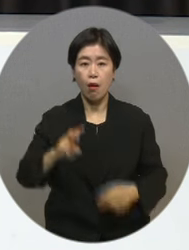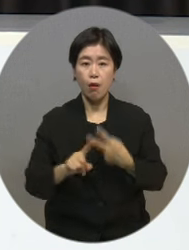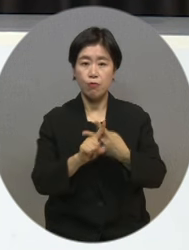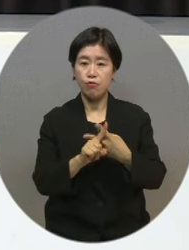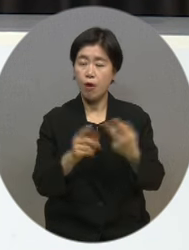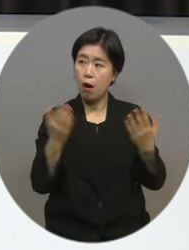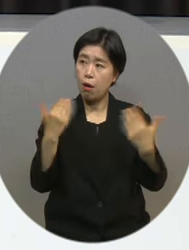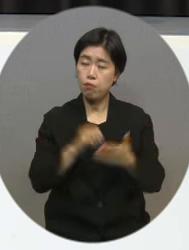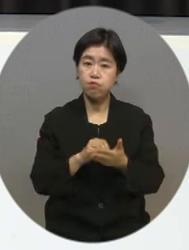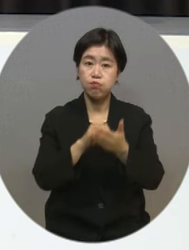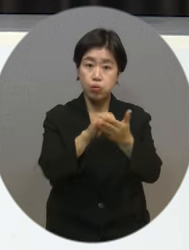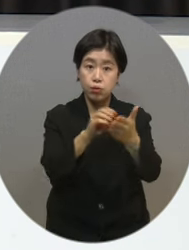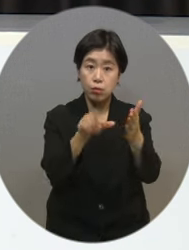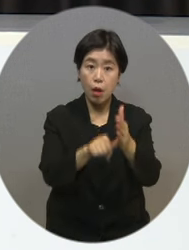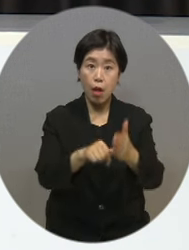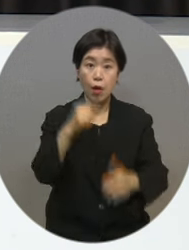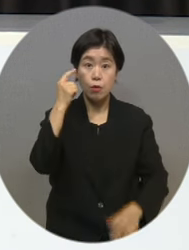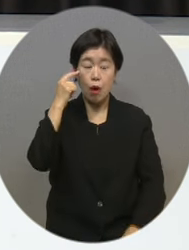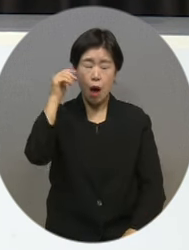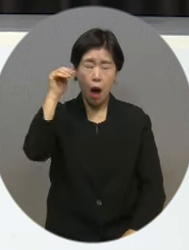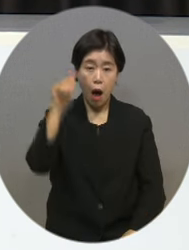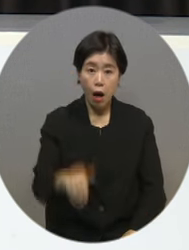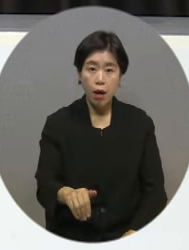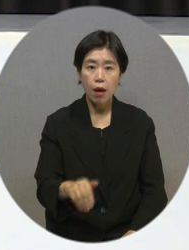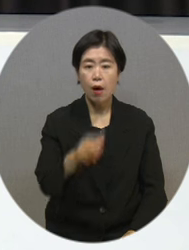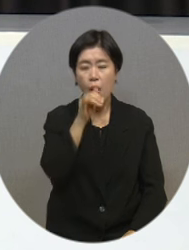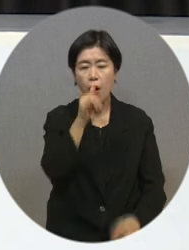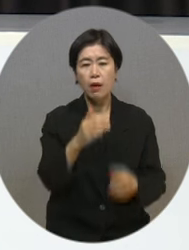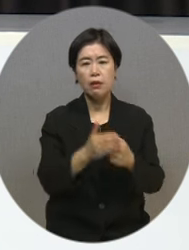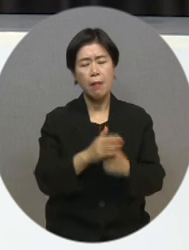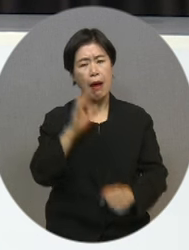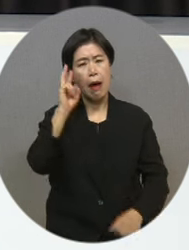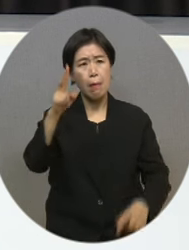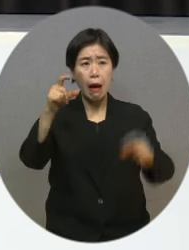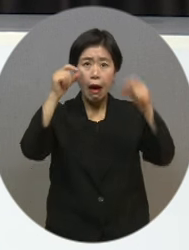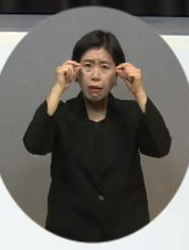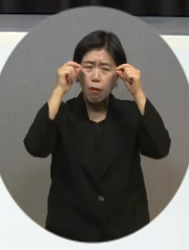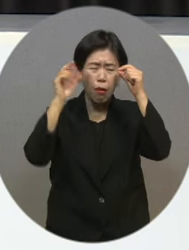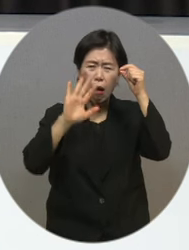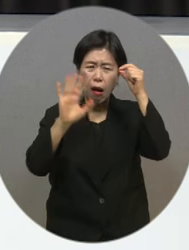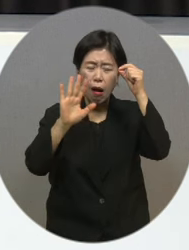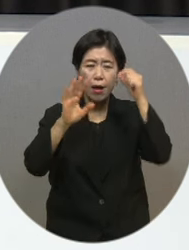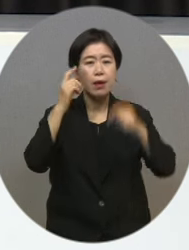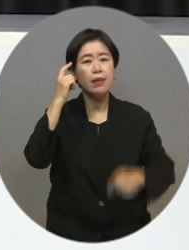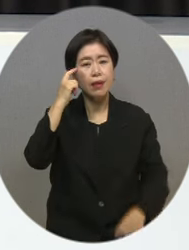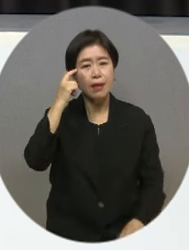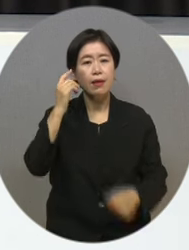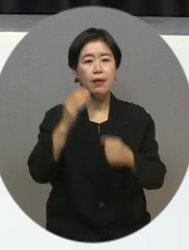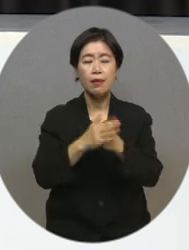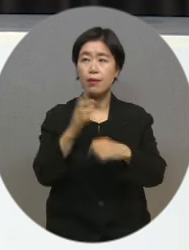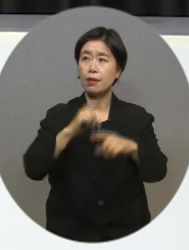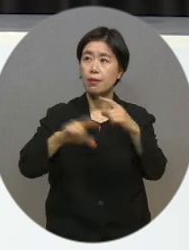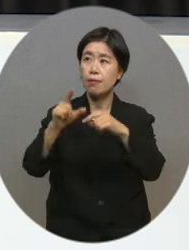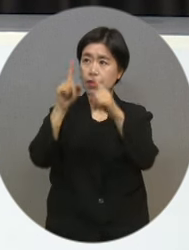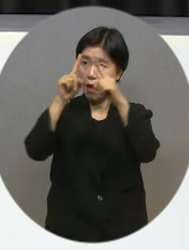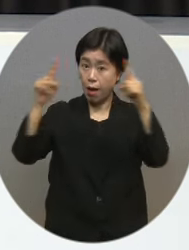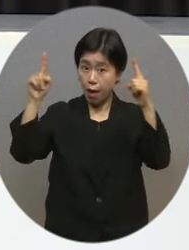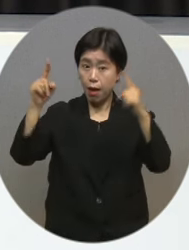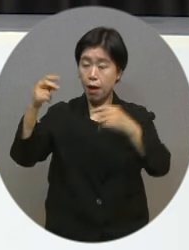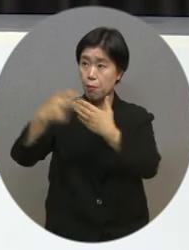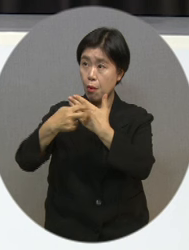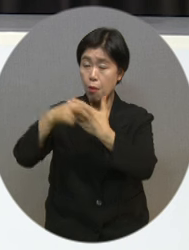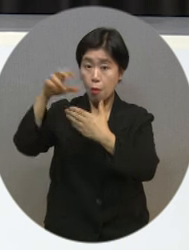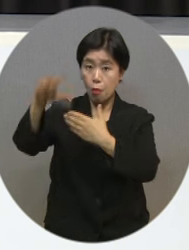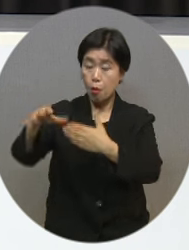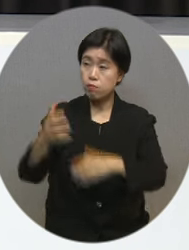엄청 나빠진 거예요. 그래서 이거는 좀 근시가 아닌 것 같다. 그래가지고 이제 서울대학병원에 가서 정밀